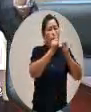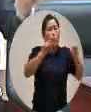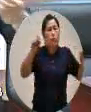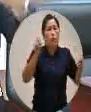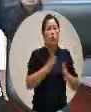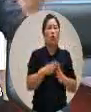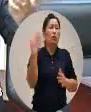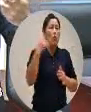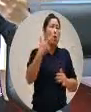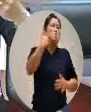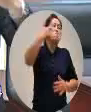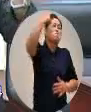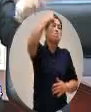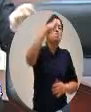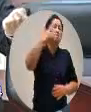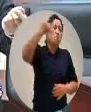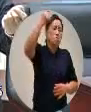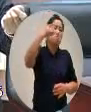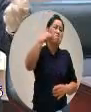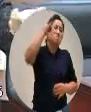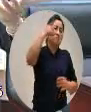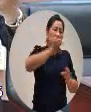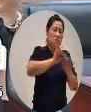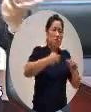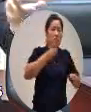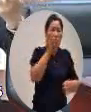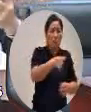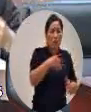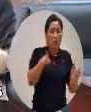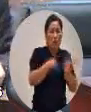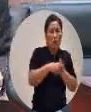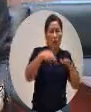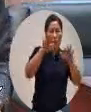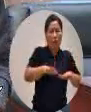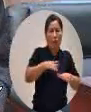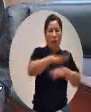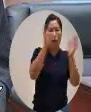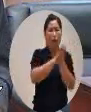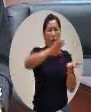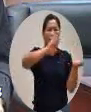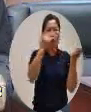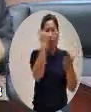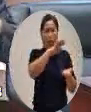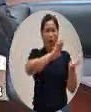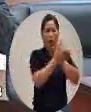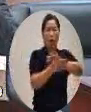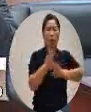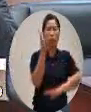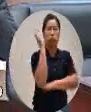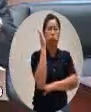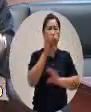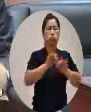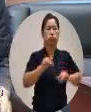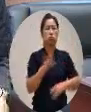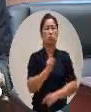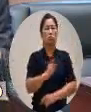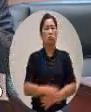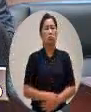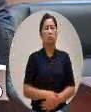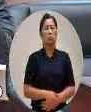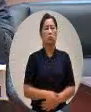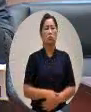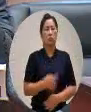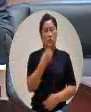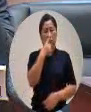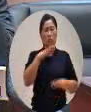他們公子 他們爸去買的土地結果現在說是持有土地跟市長報告其實我